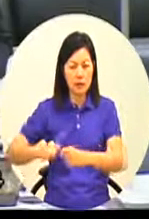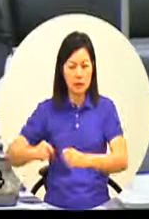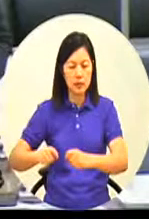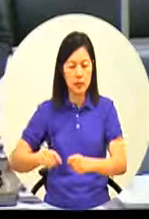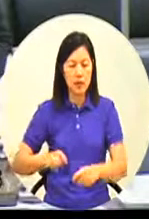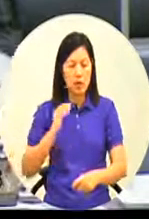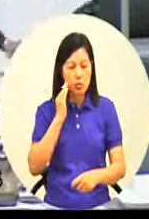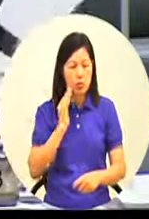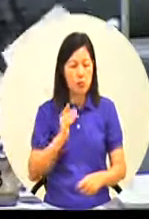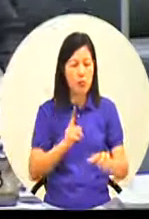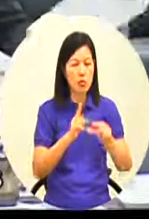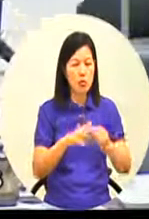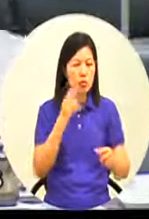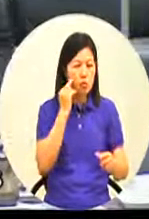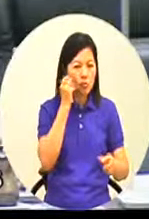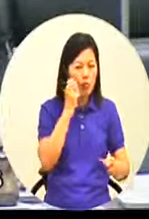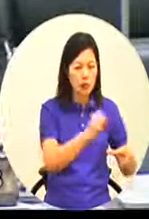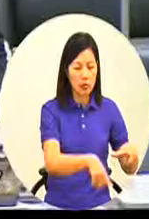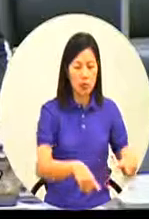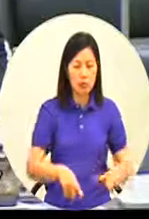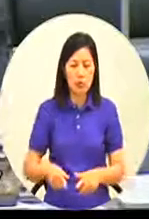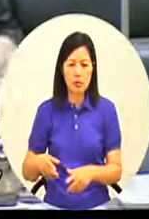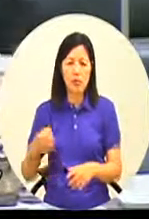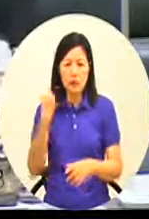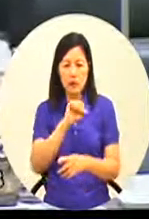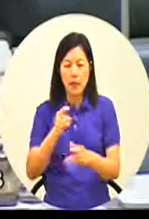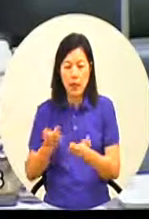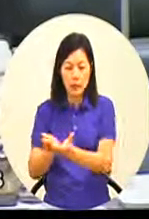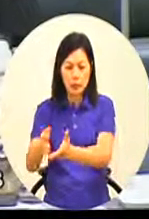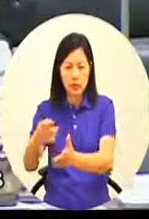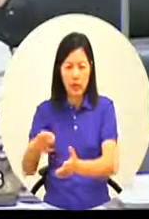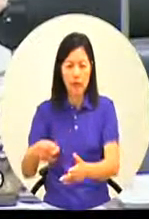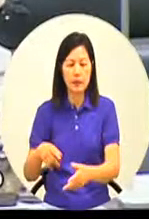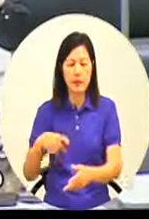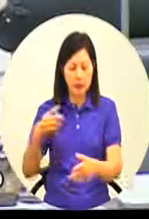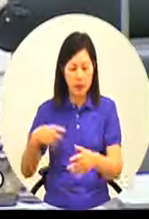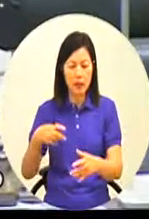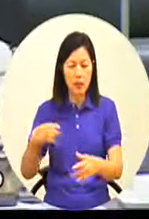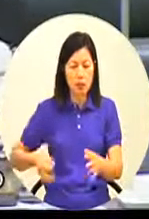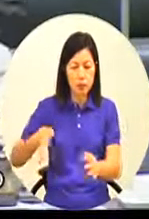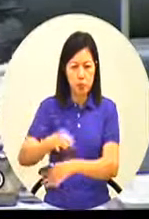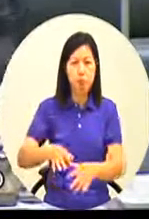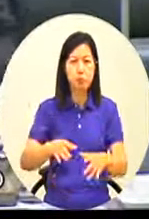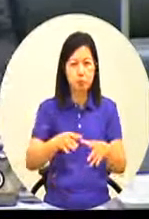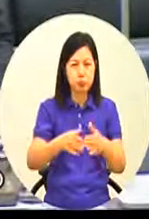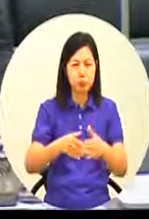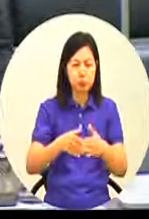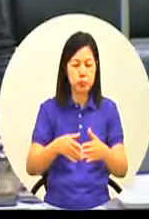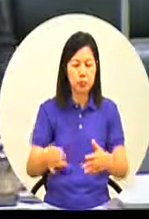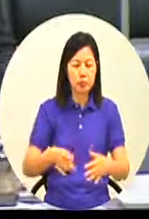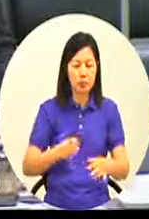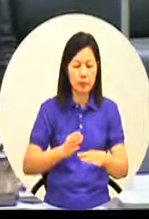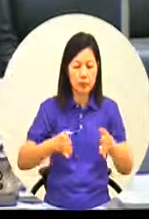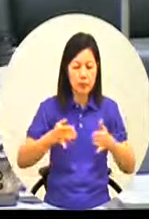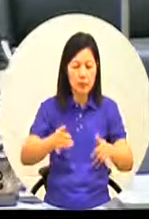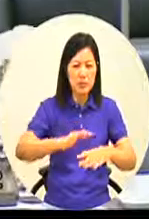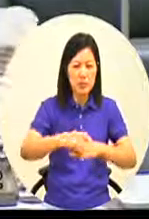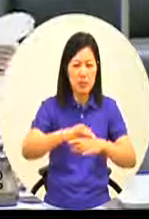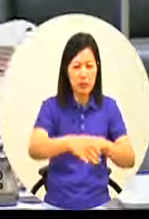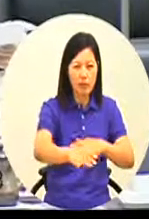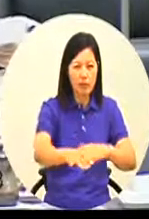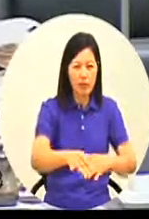条，那台船也认领一条，我们小港几条重要，它可以有告告明明冒冒喽，大概就都够完成了哈。我觉得一个人用